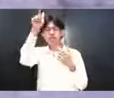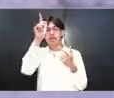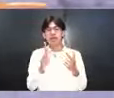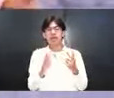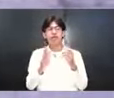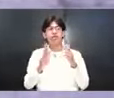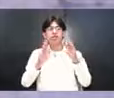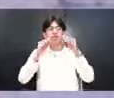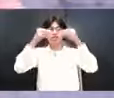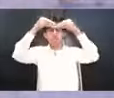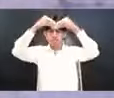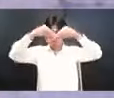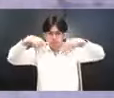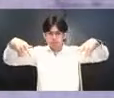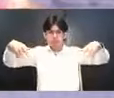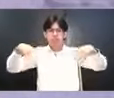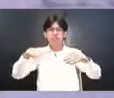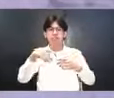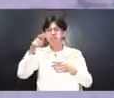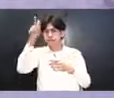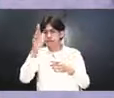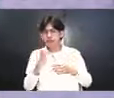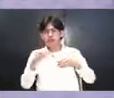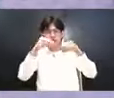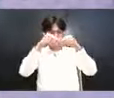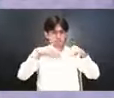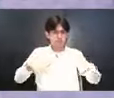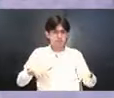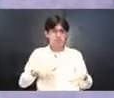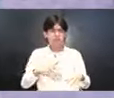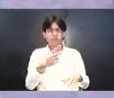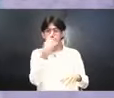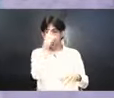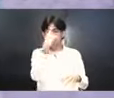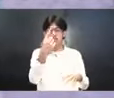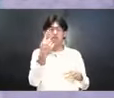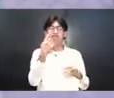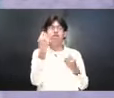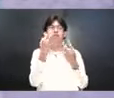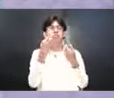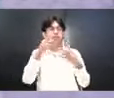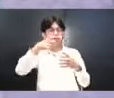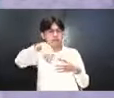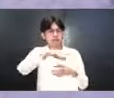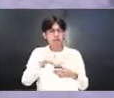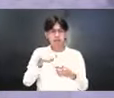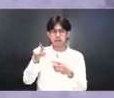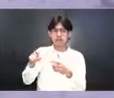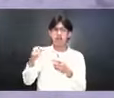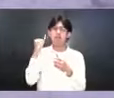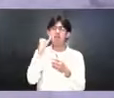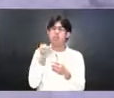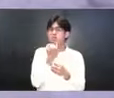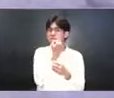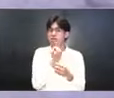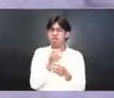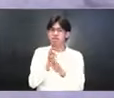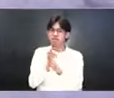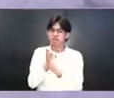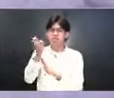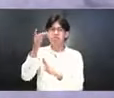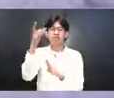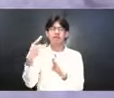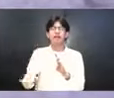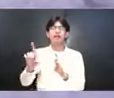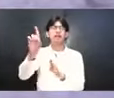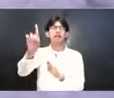Napakadaming Diyos sa paligid nila. Biglang sasabihin nila, iisa lang ang Diyos, yung amin. Tapa. Grabe.